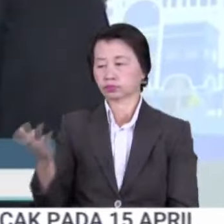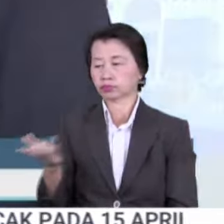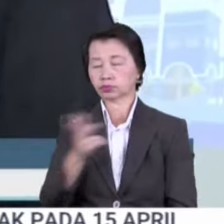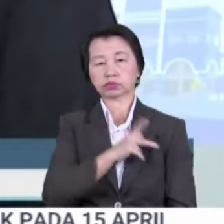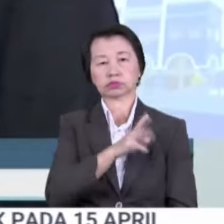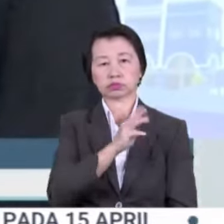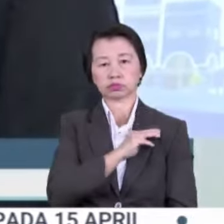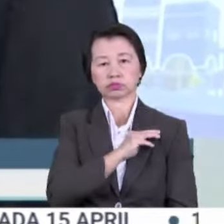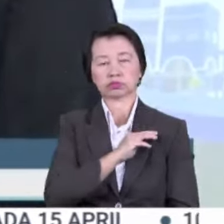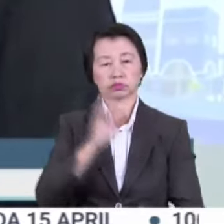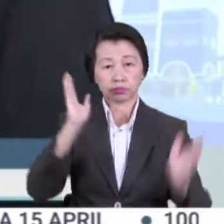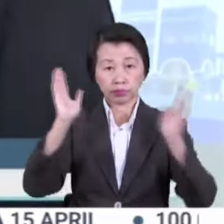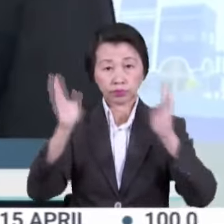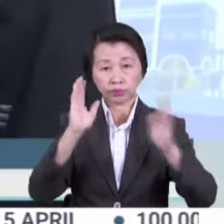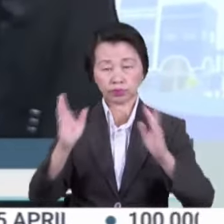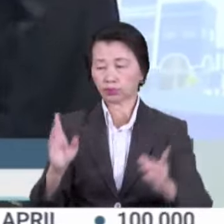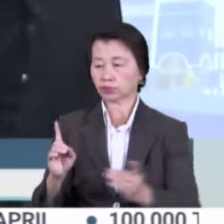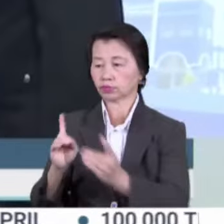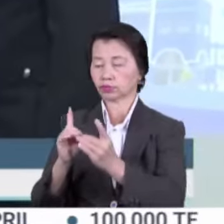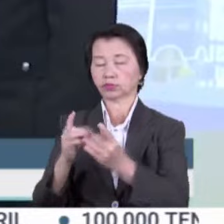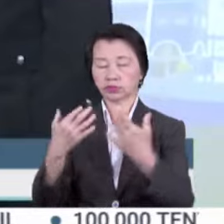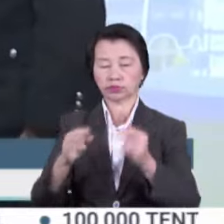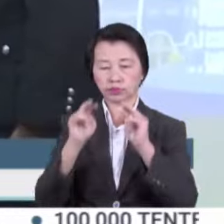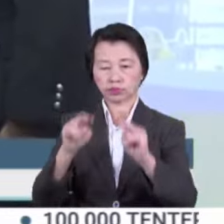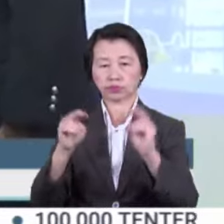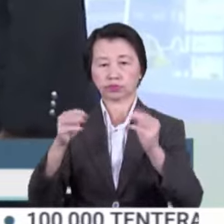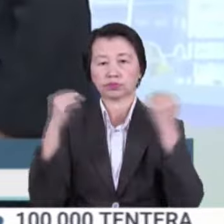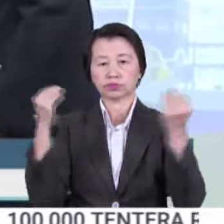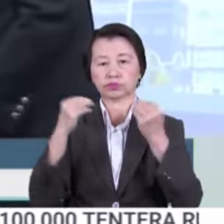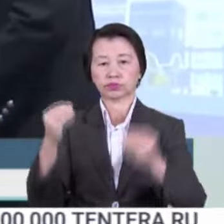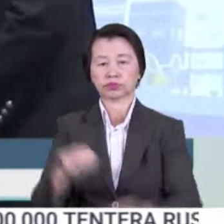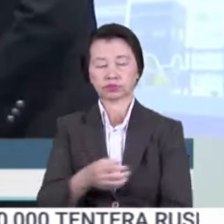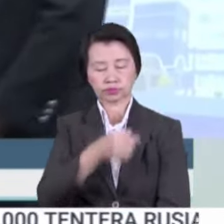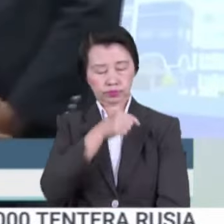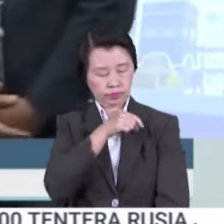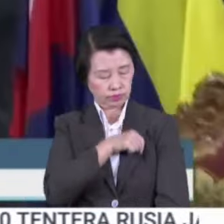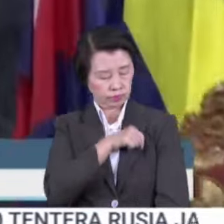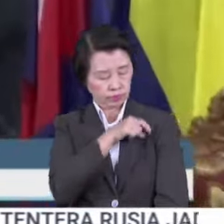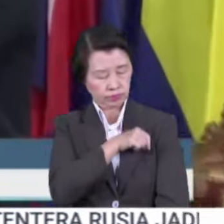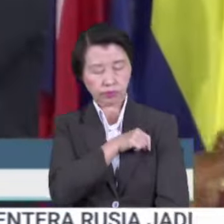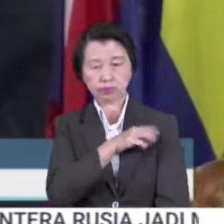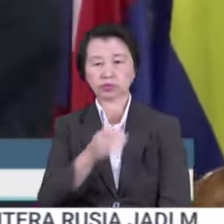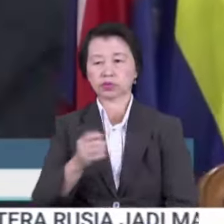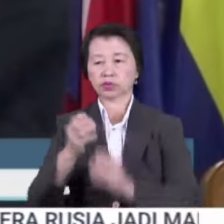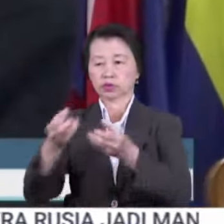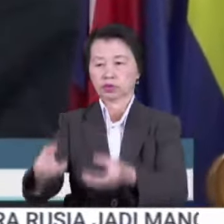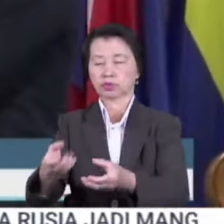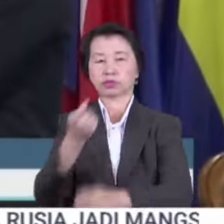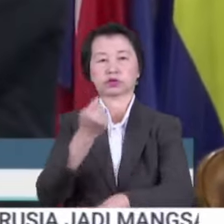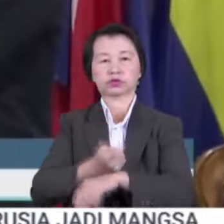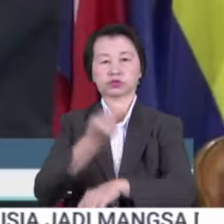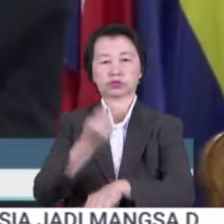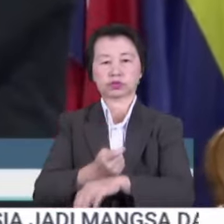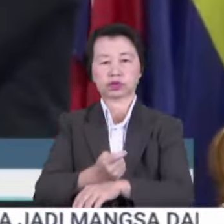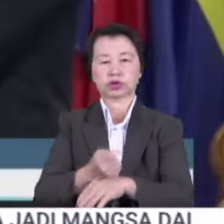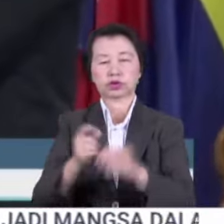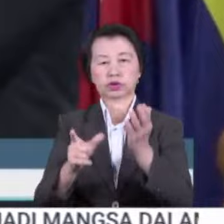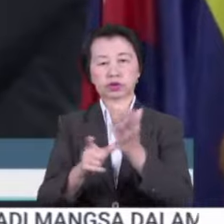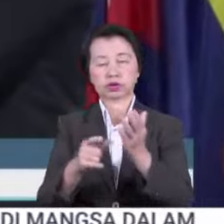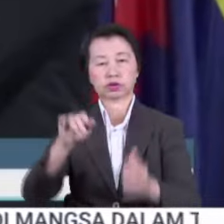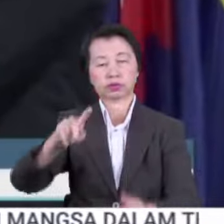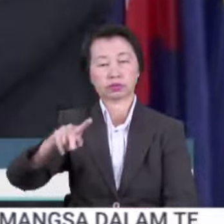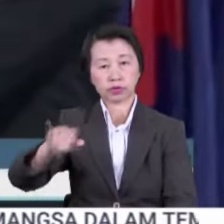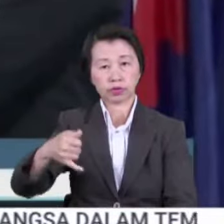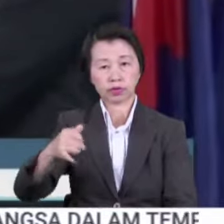akrisani ditemui pemerintah selepas menyaksikan majelis pemakaian pangkat dan Serah terima tugas timbalan perserujayapolis